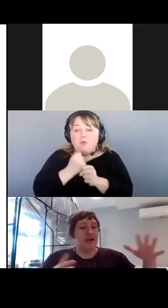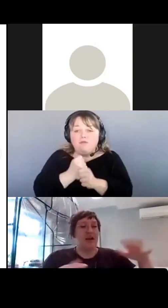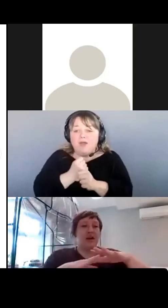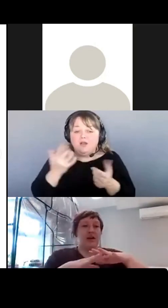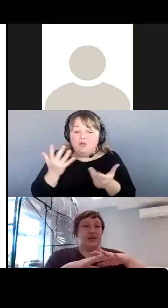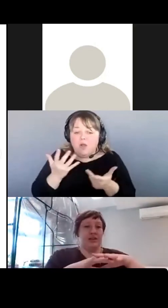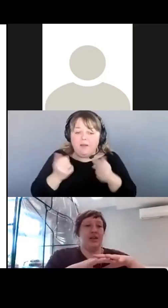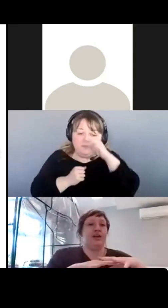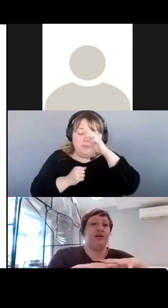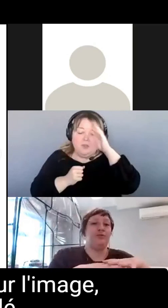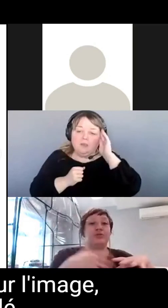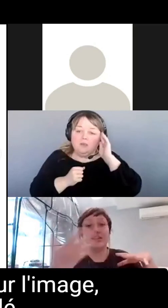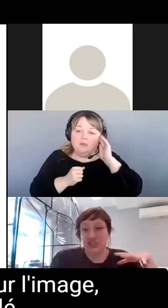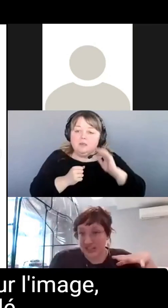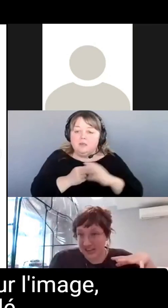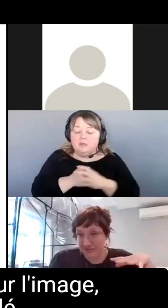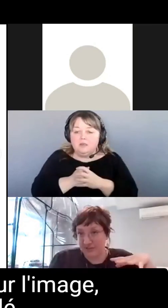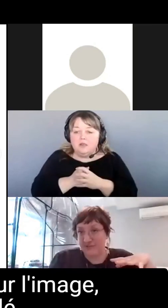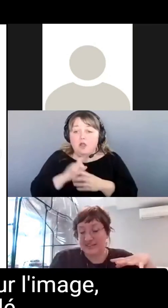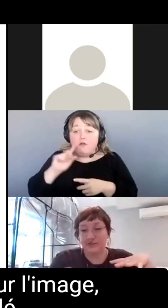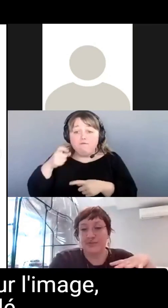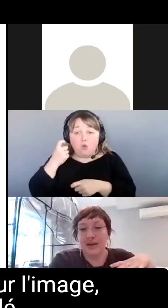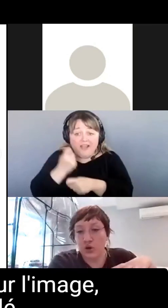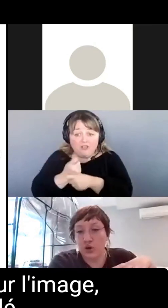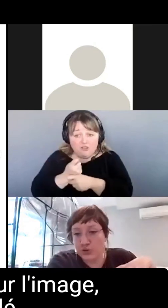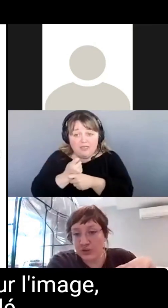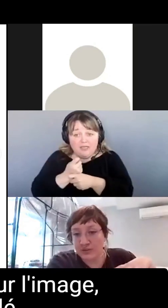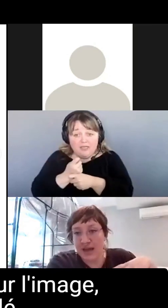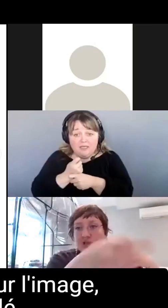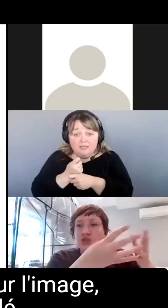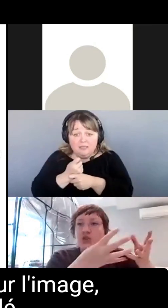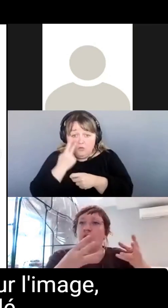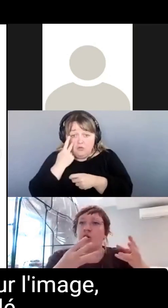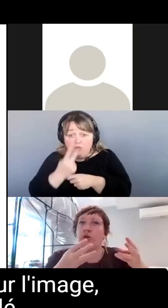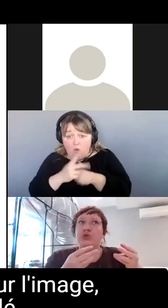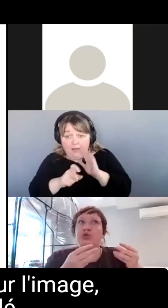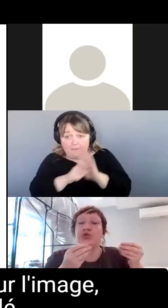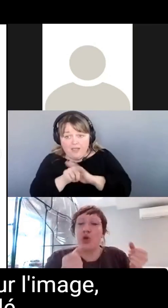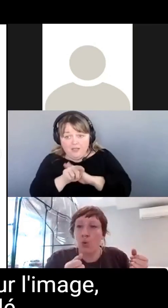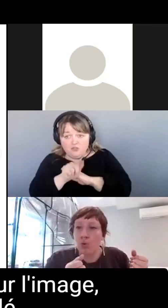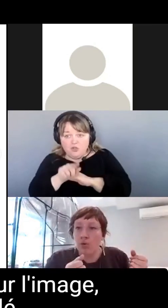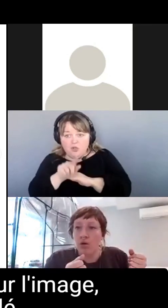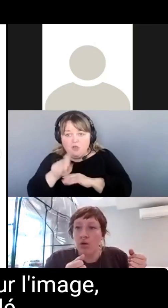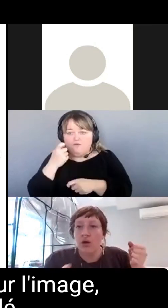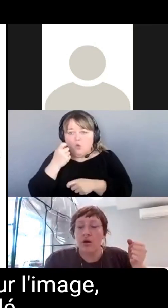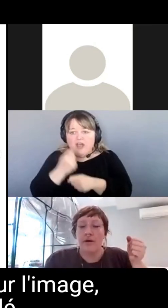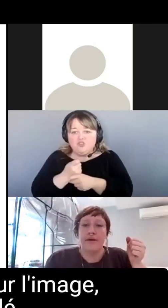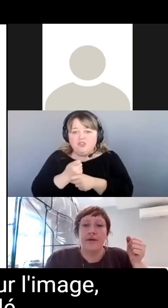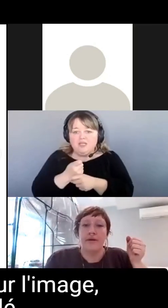c'est faut s'acheter effectivement, comme sur l'image, du son